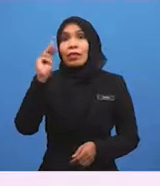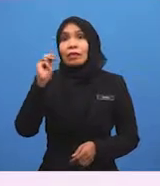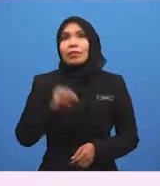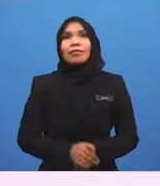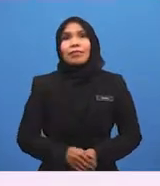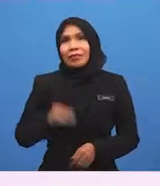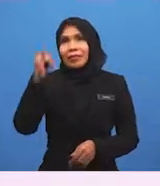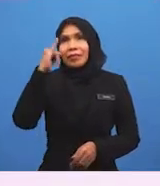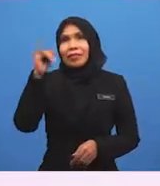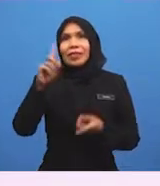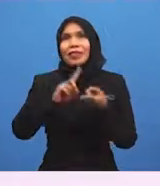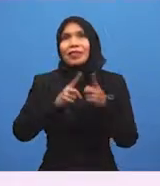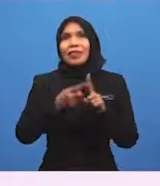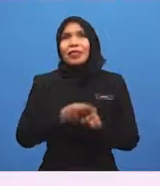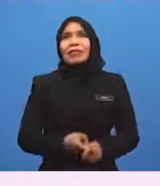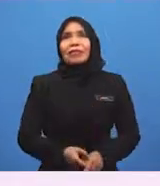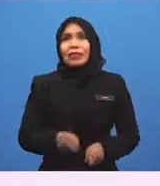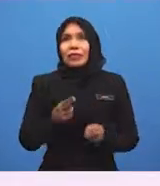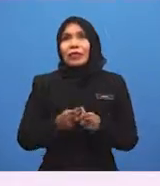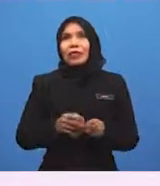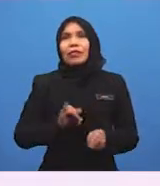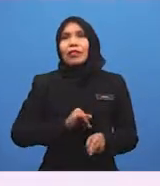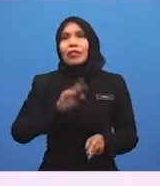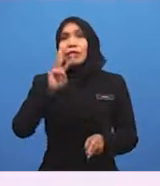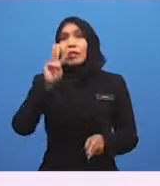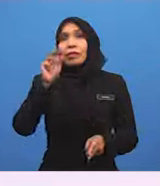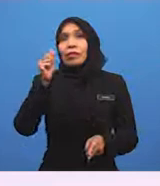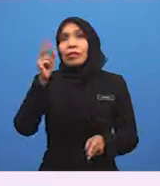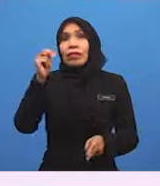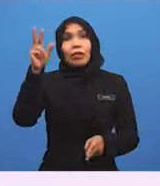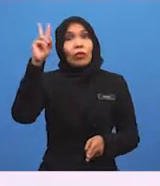Hai kawan-kawan, nama saya Wan.